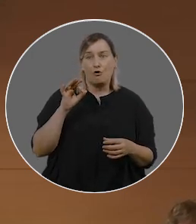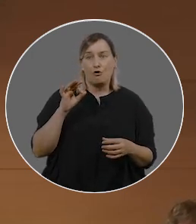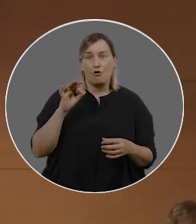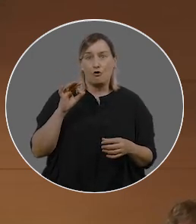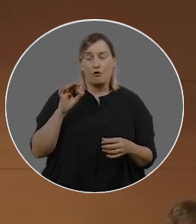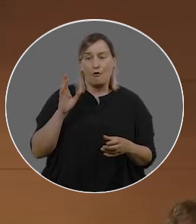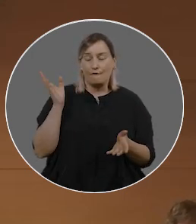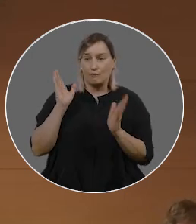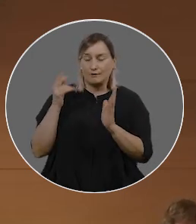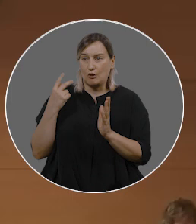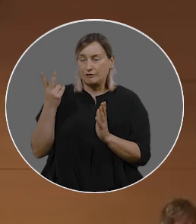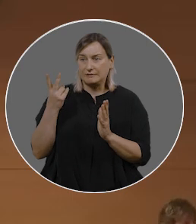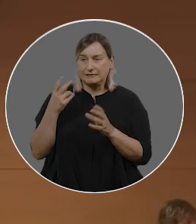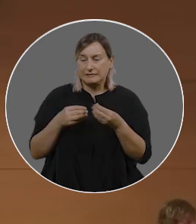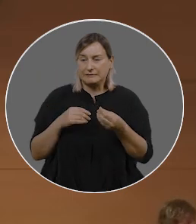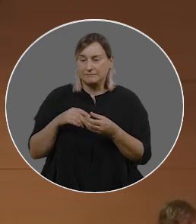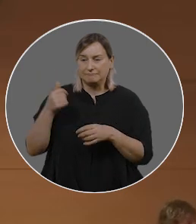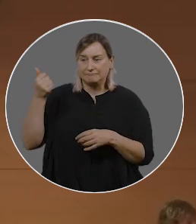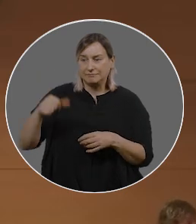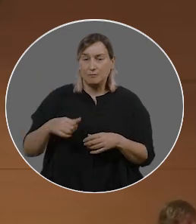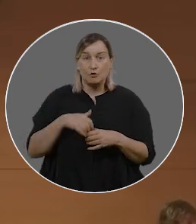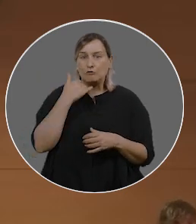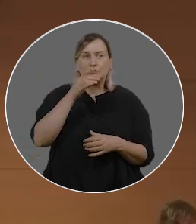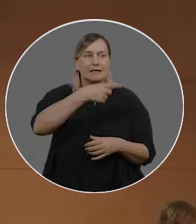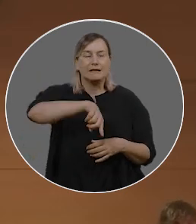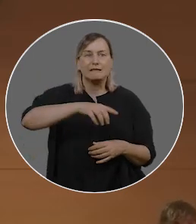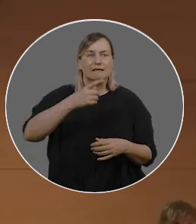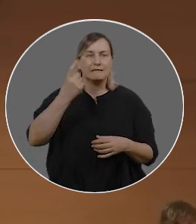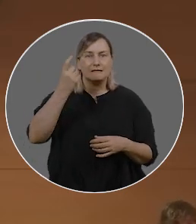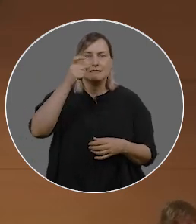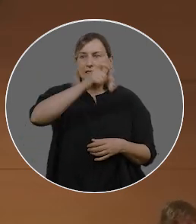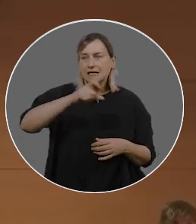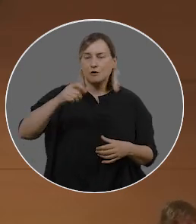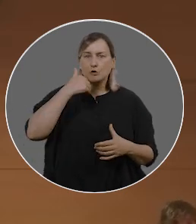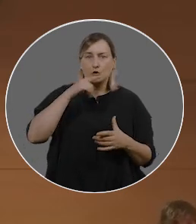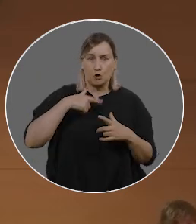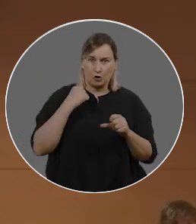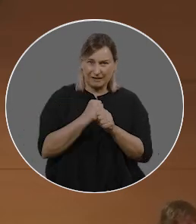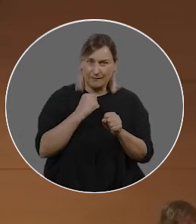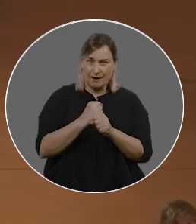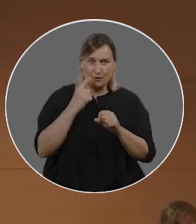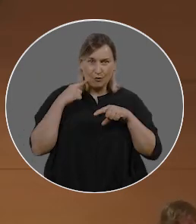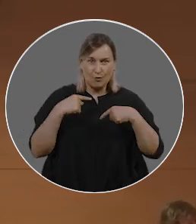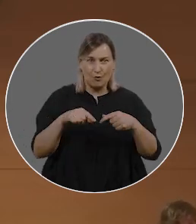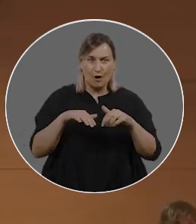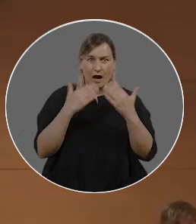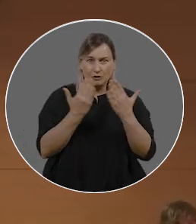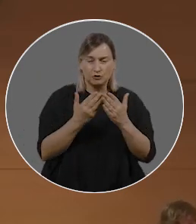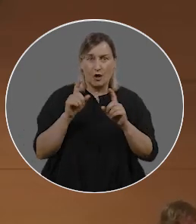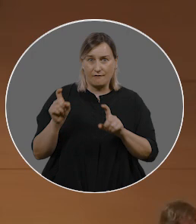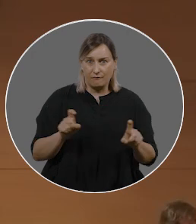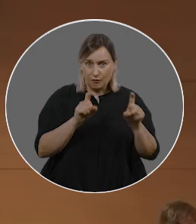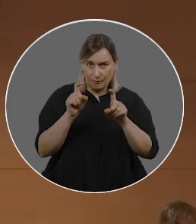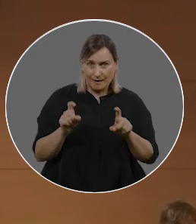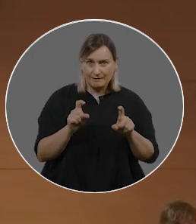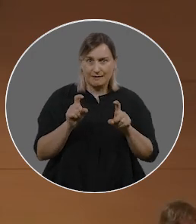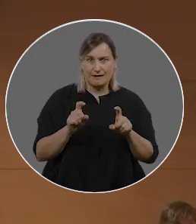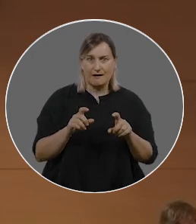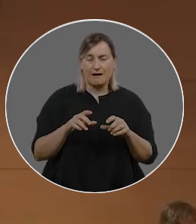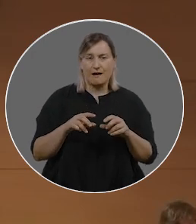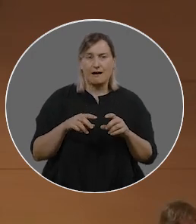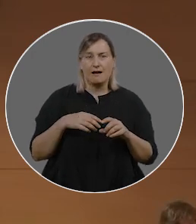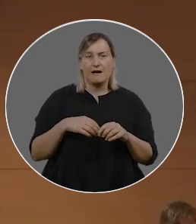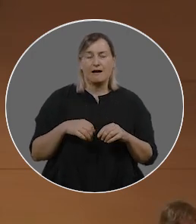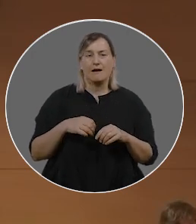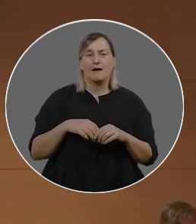ofereixes la formació, però és com si la gent, no sé, no, i això que estic treballant a l'Escola d'Informàtica, bueno, a